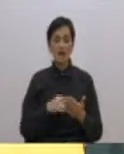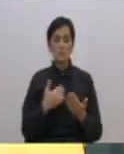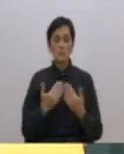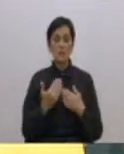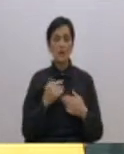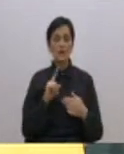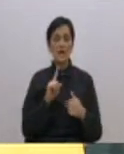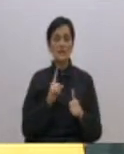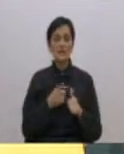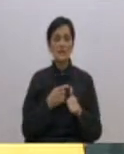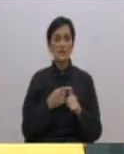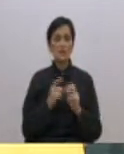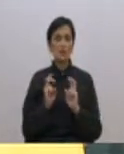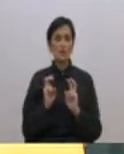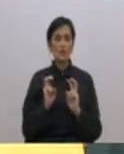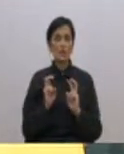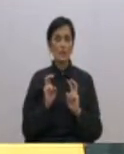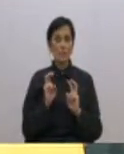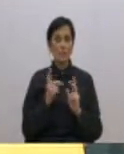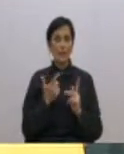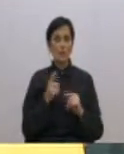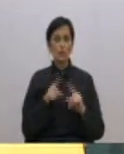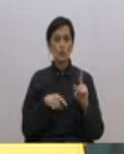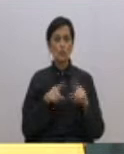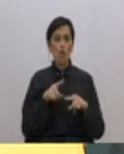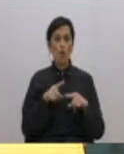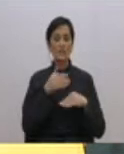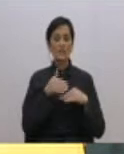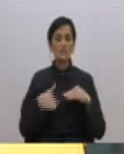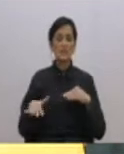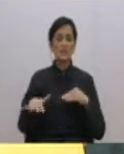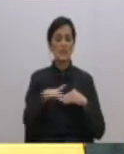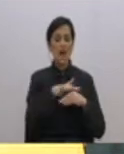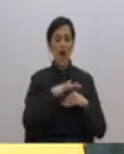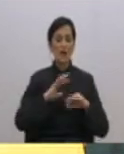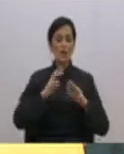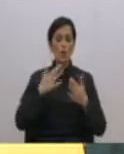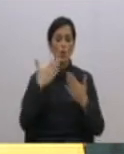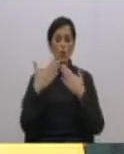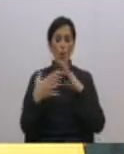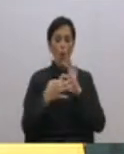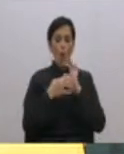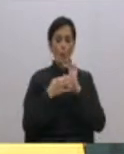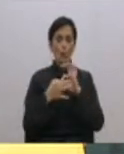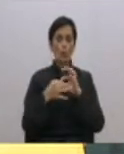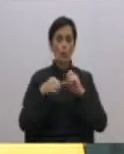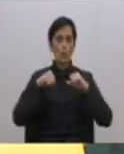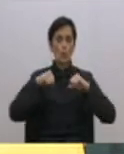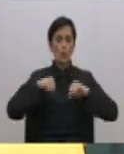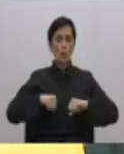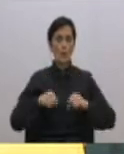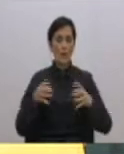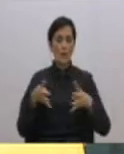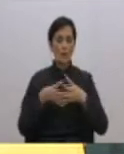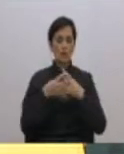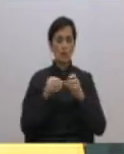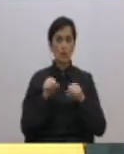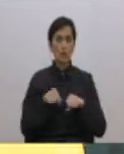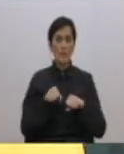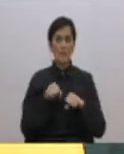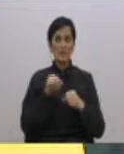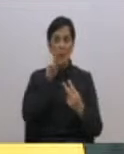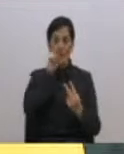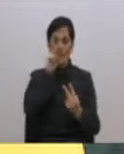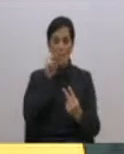ქვია ზოგადად ეს გარესამყაროსთან კომუნიკაციის უფლებების კონვერტაციის შესაძლებლობა, ანუ